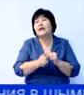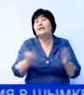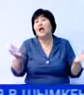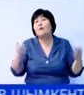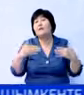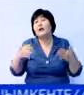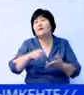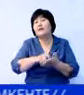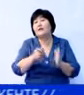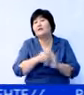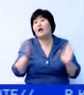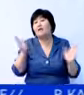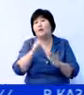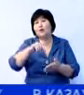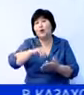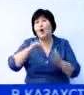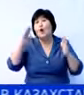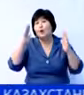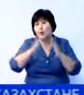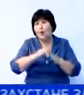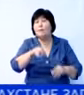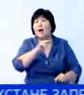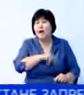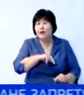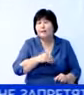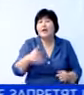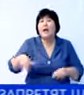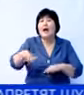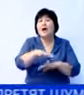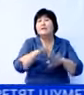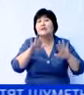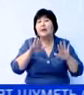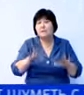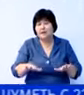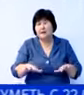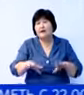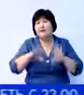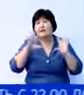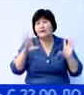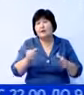проветривание воздуха в доме, на работе и в общественных местах в целом укрепляет иммунитет.